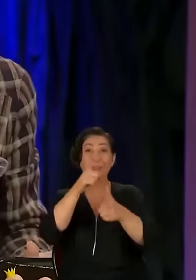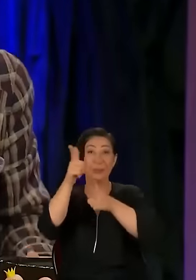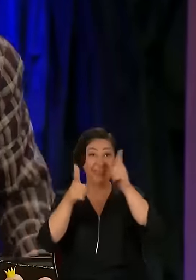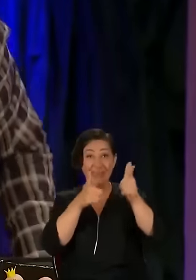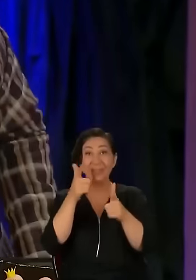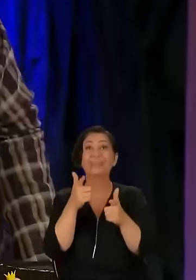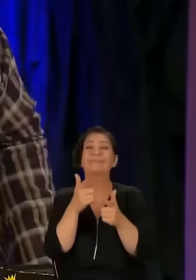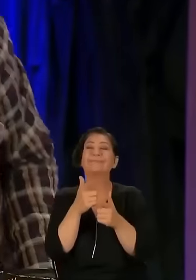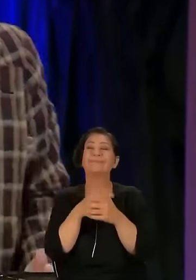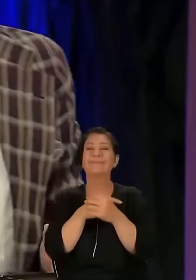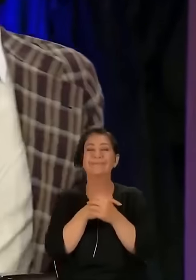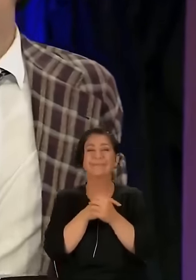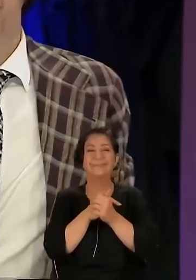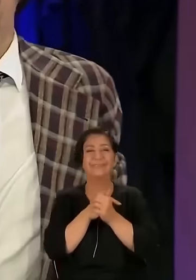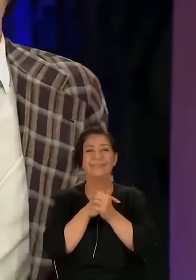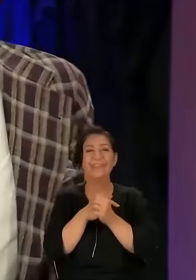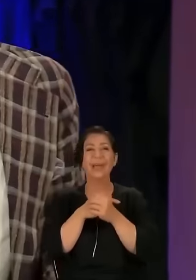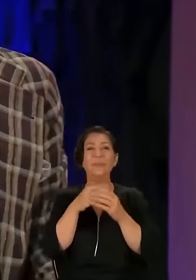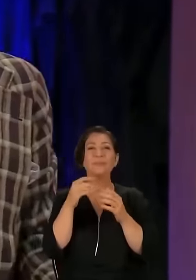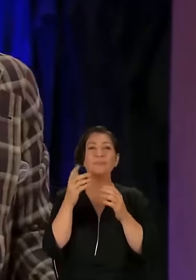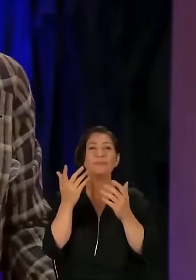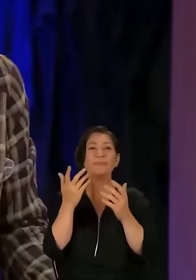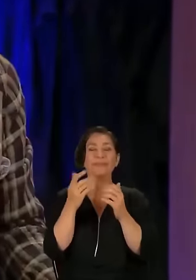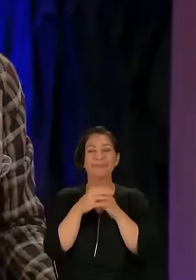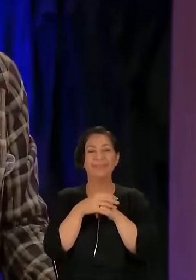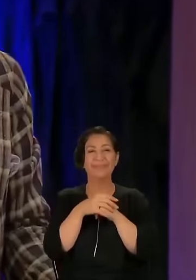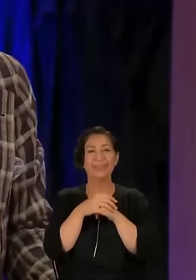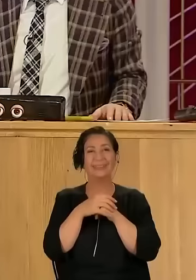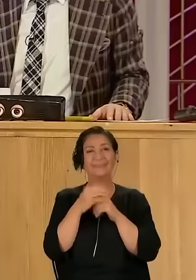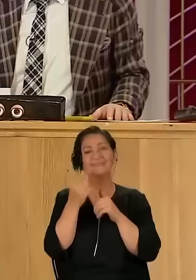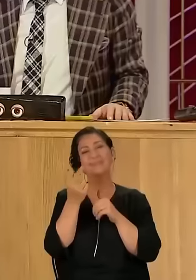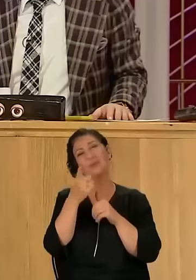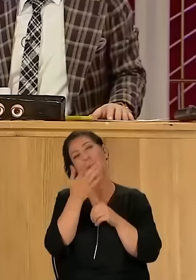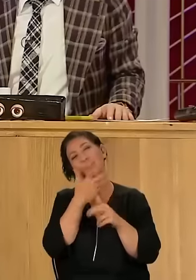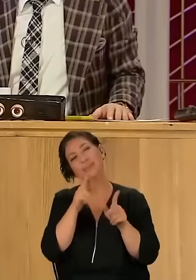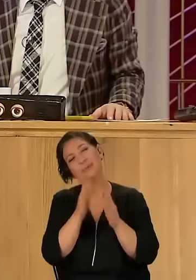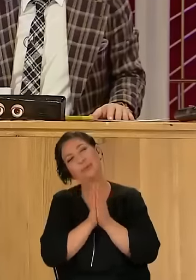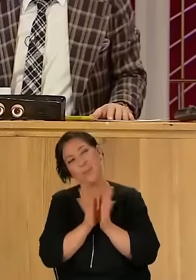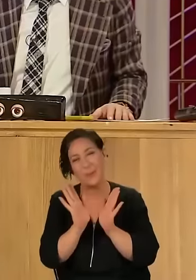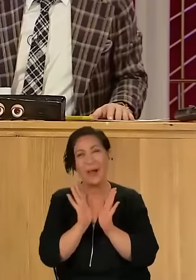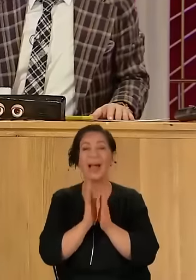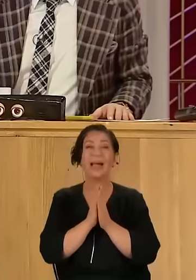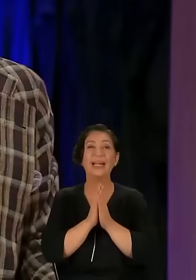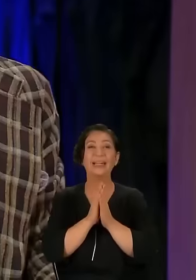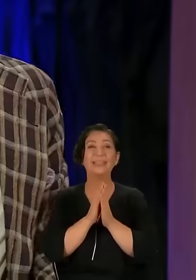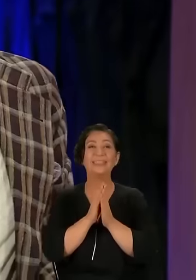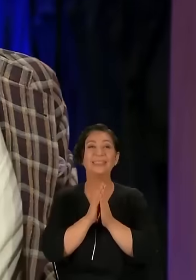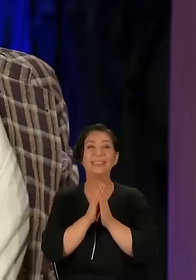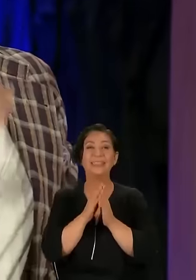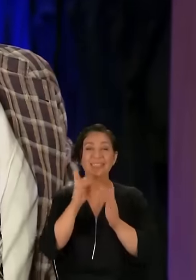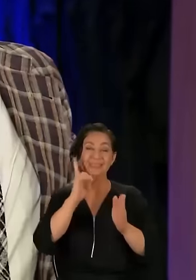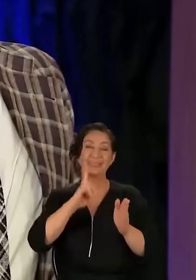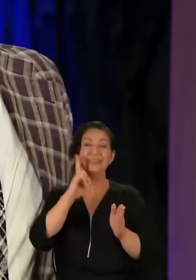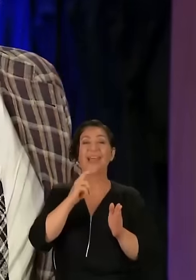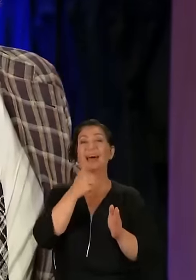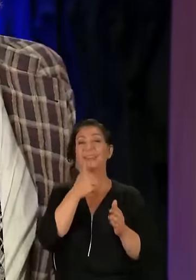ki, yani böyle bir hani şey vardır ya, ama biraz ona benzetiyorum, kusura bakma. Yani böyle işte